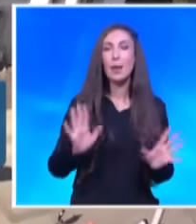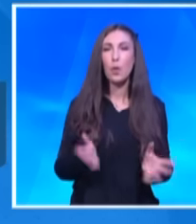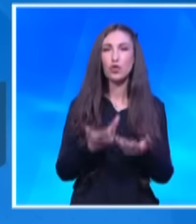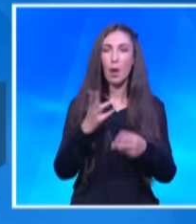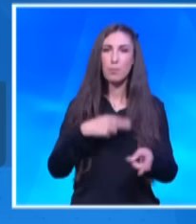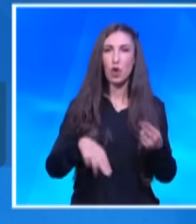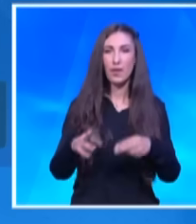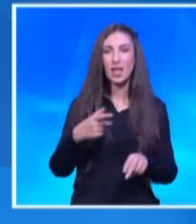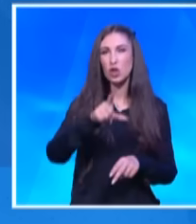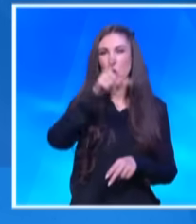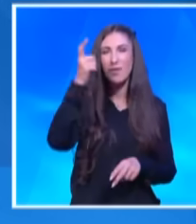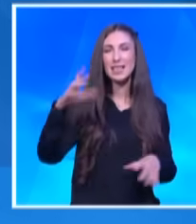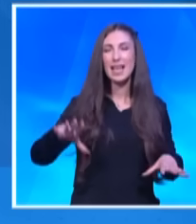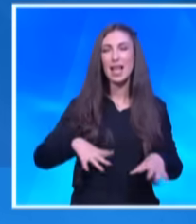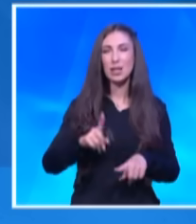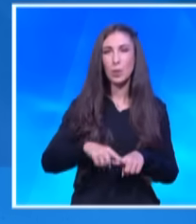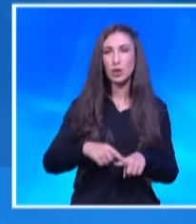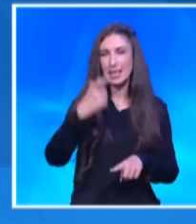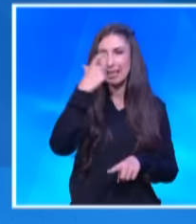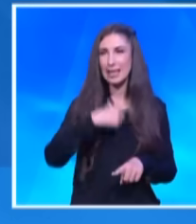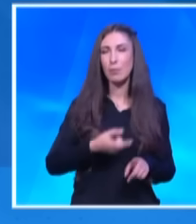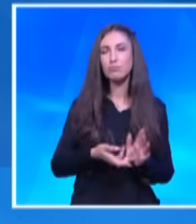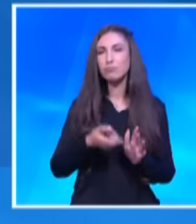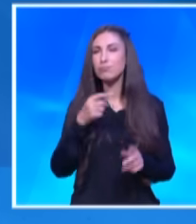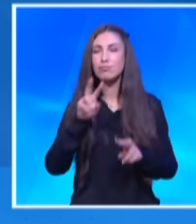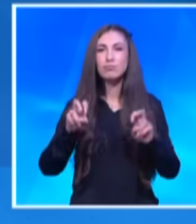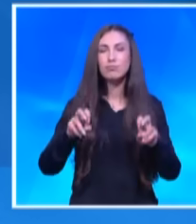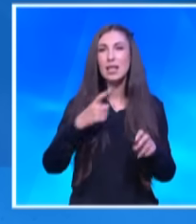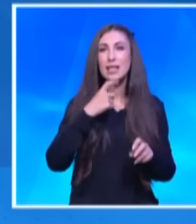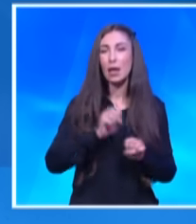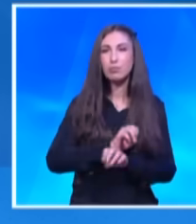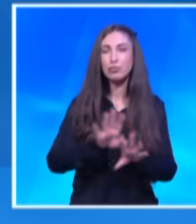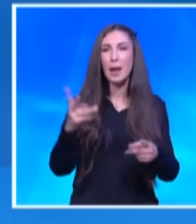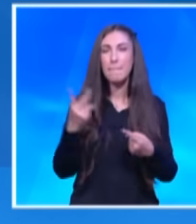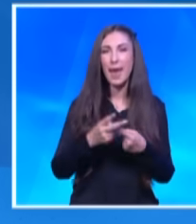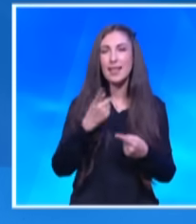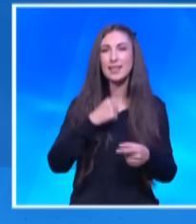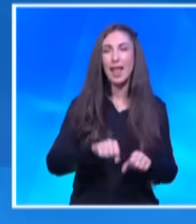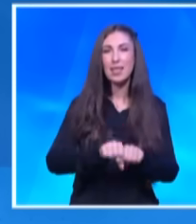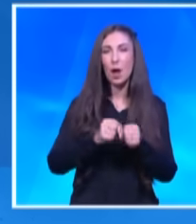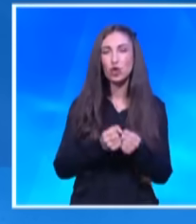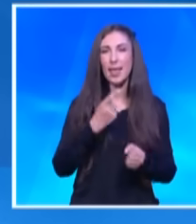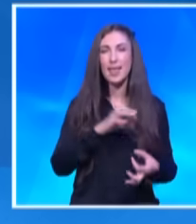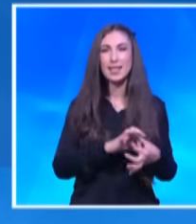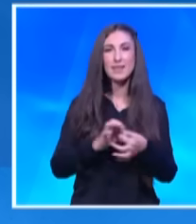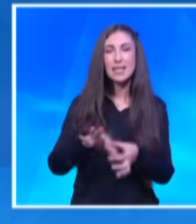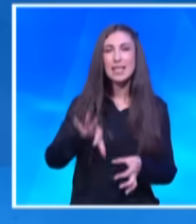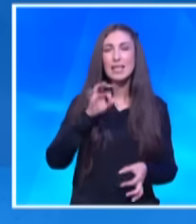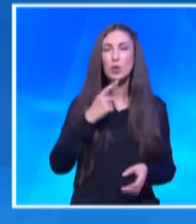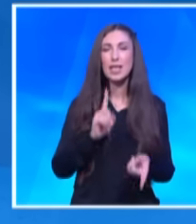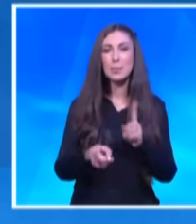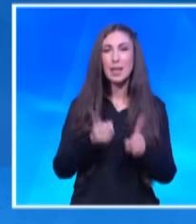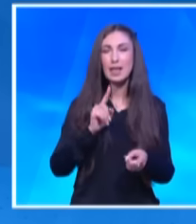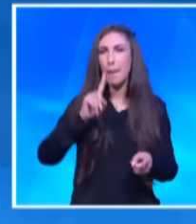проверка. Софийската градска прокуратура се самосезира по разпространена в медиите информация за нарушения, свързани с избора на изпълнител